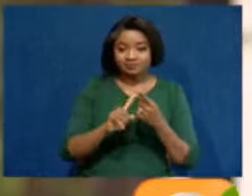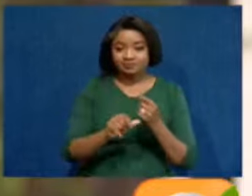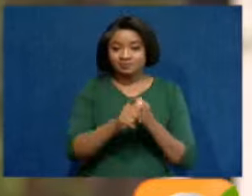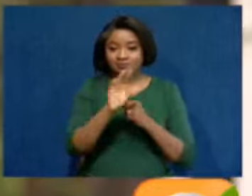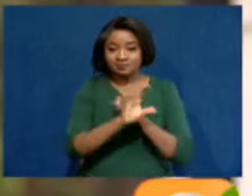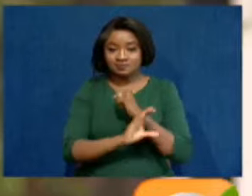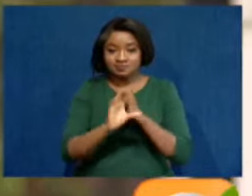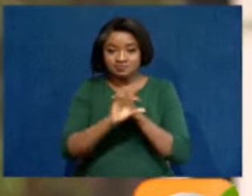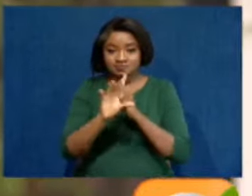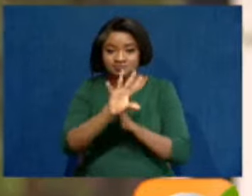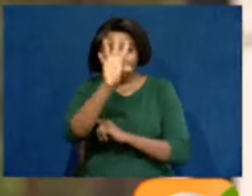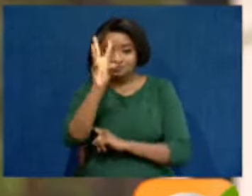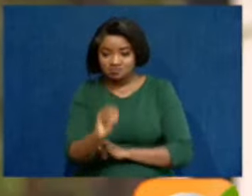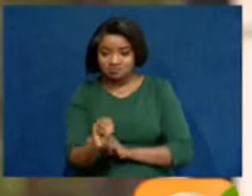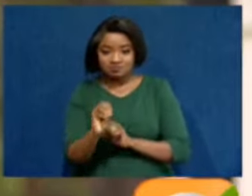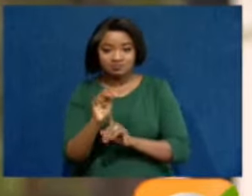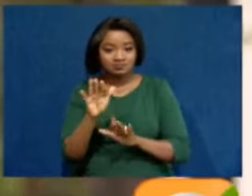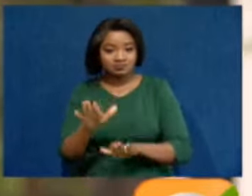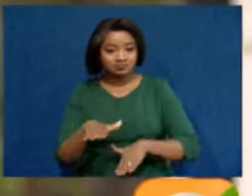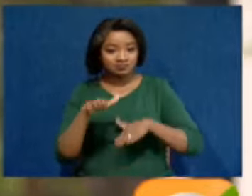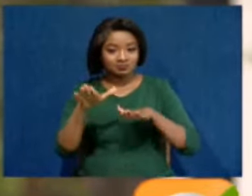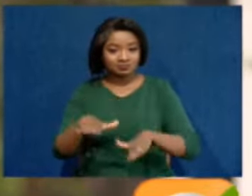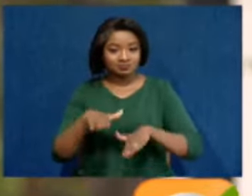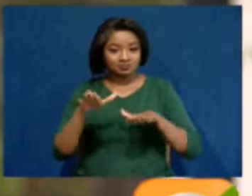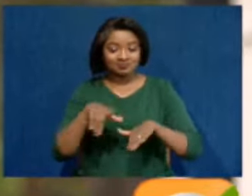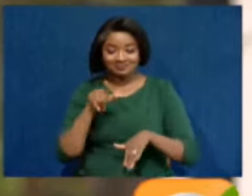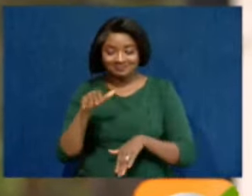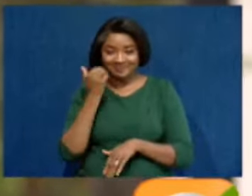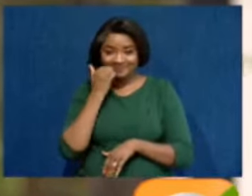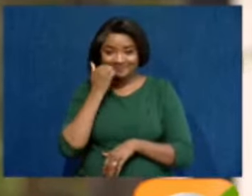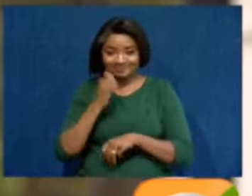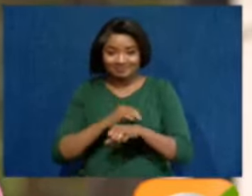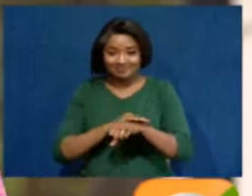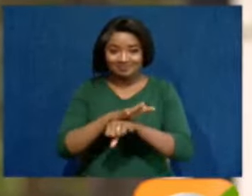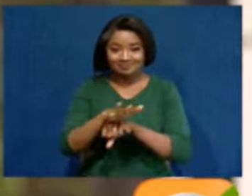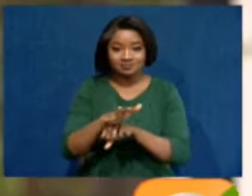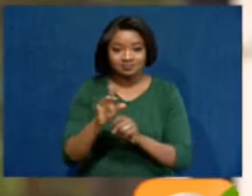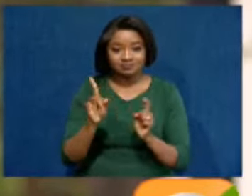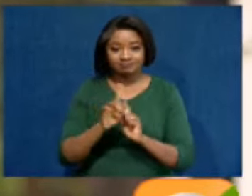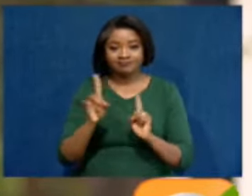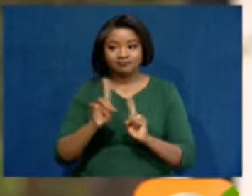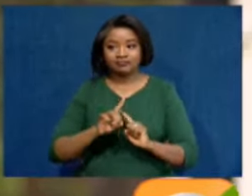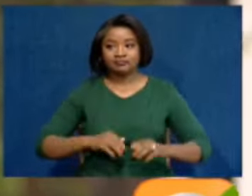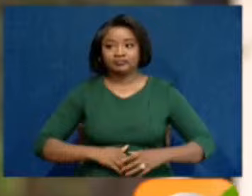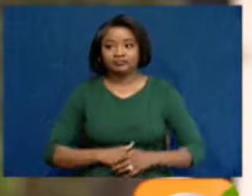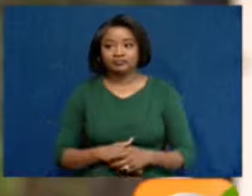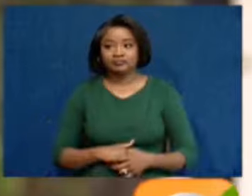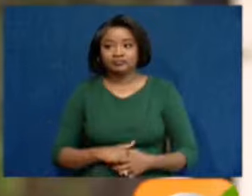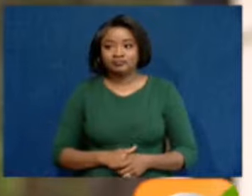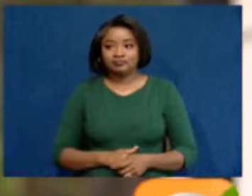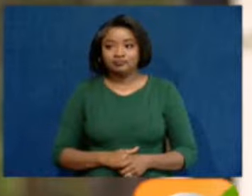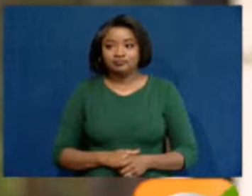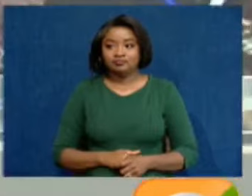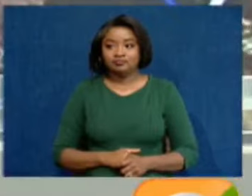Afrika kuwa waangalifu dhidi ya virusi vya mpox. Emily Chebet, Runinga Citizen,